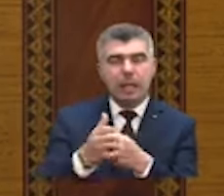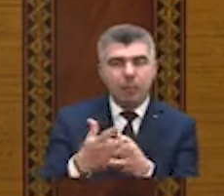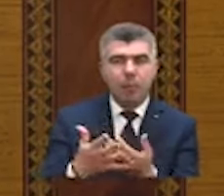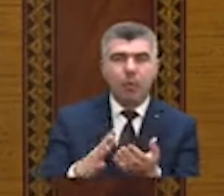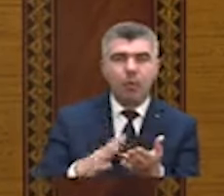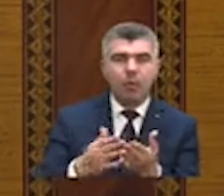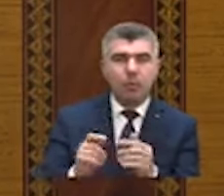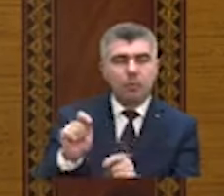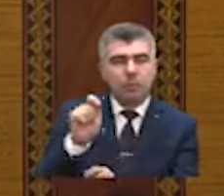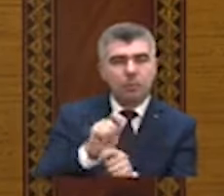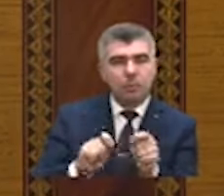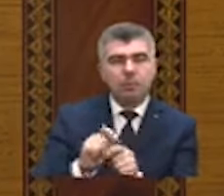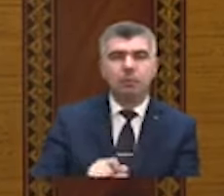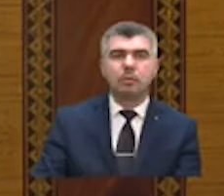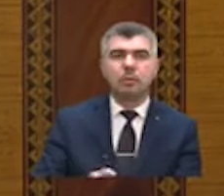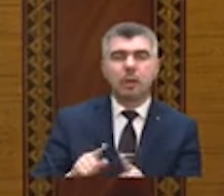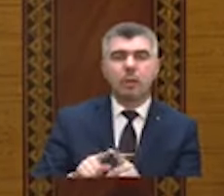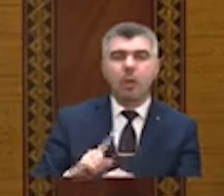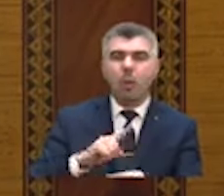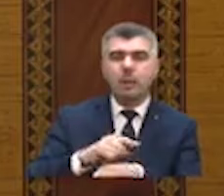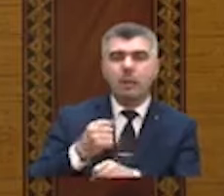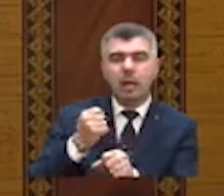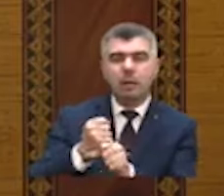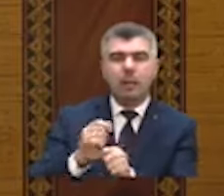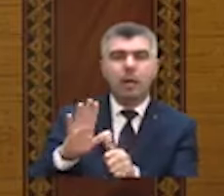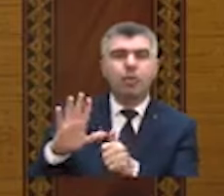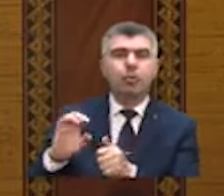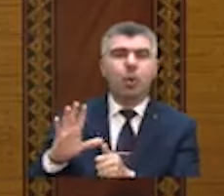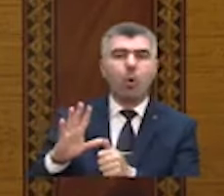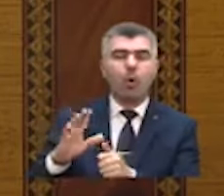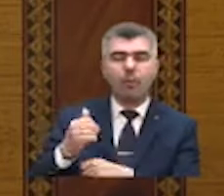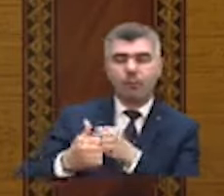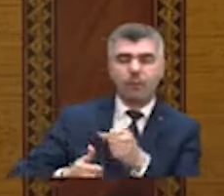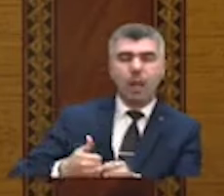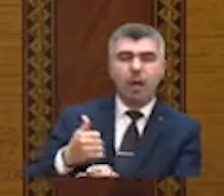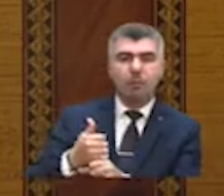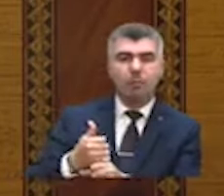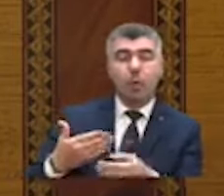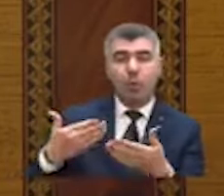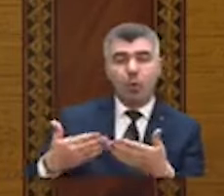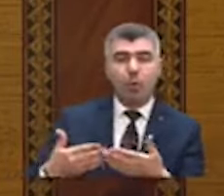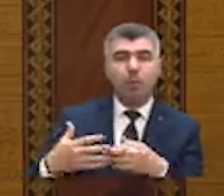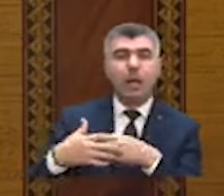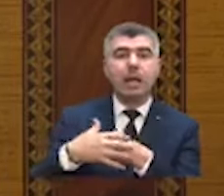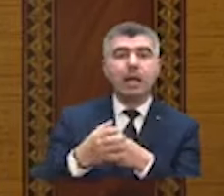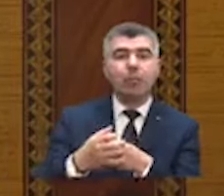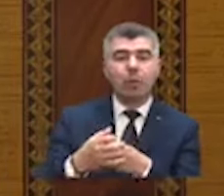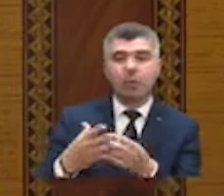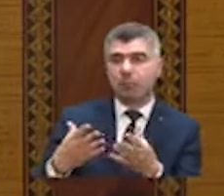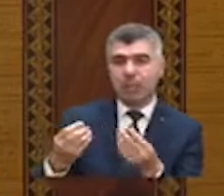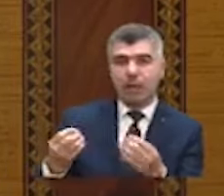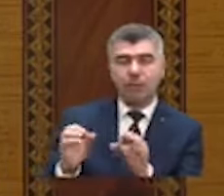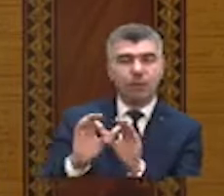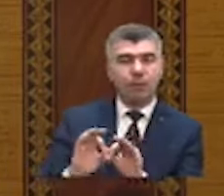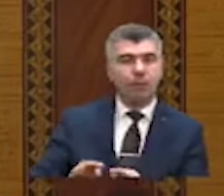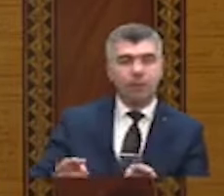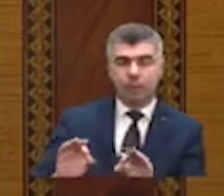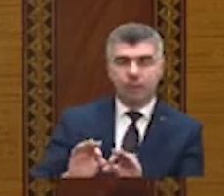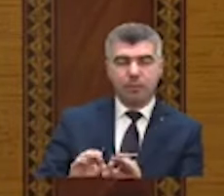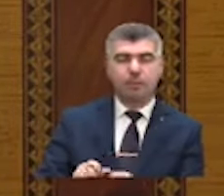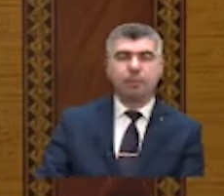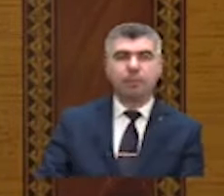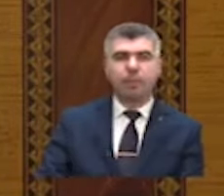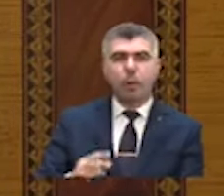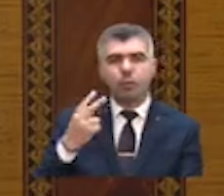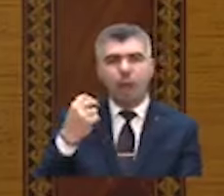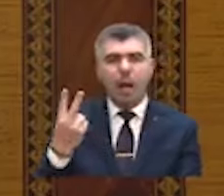كله الوقت اللي كانت كتخدم ست شهر في العام واليوم الليمون ماكينش كثير وكتخدم ير